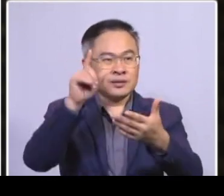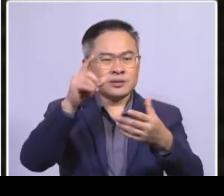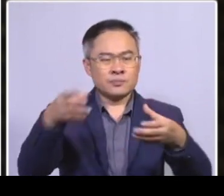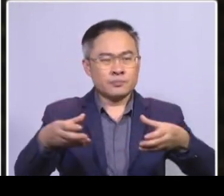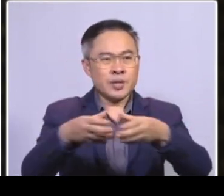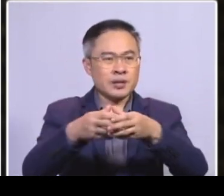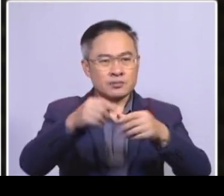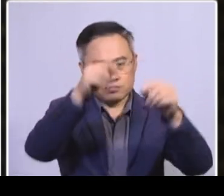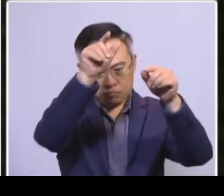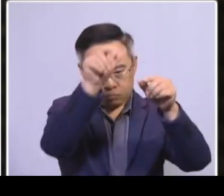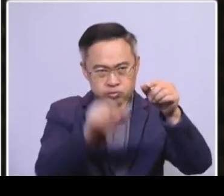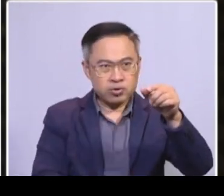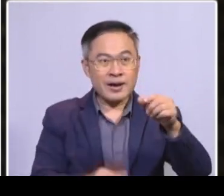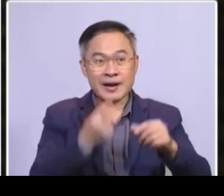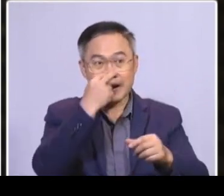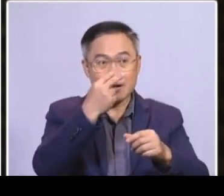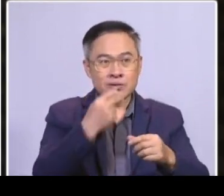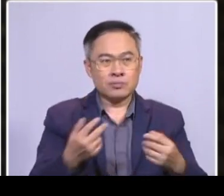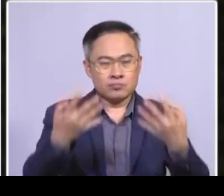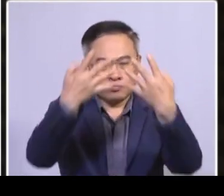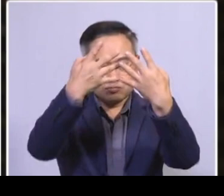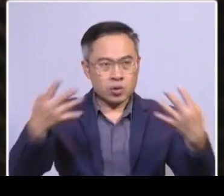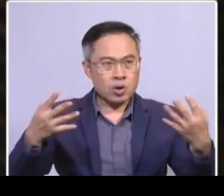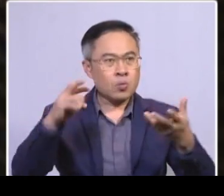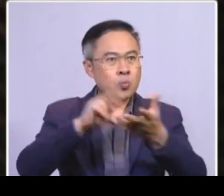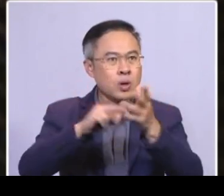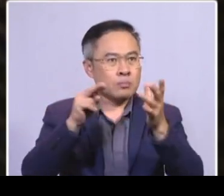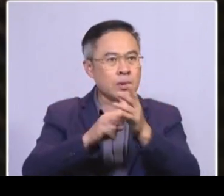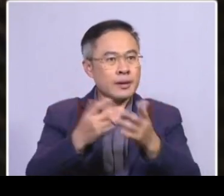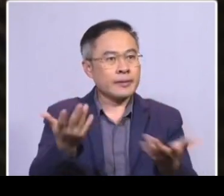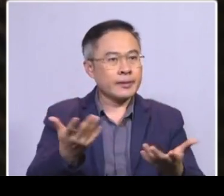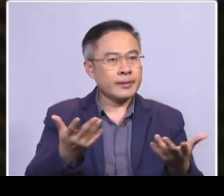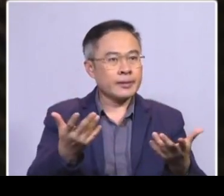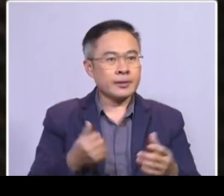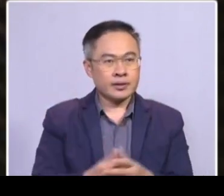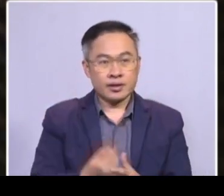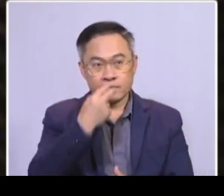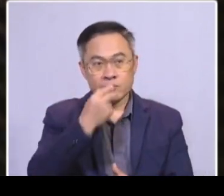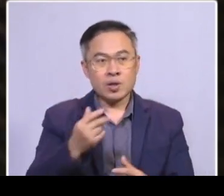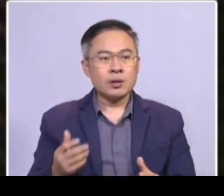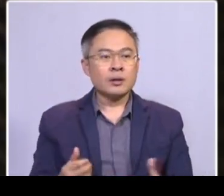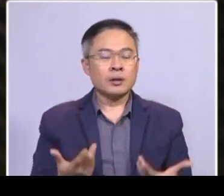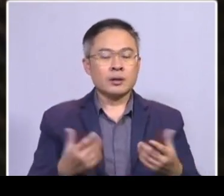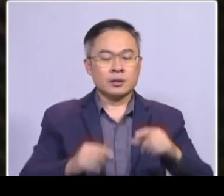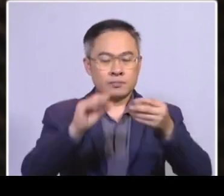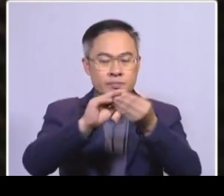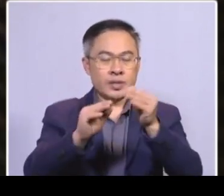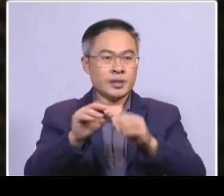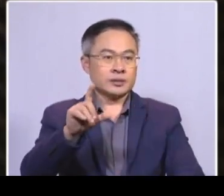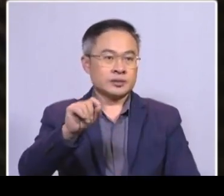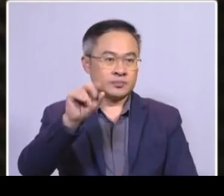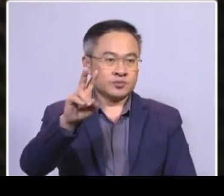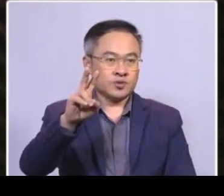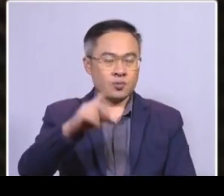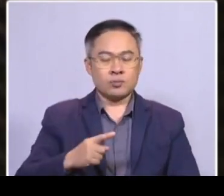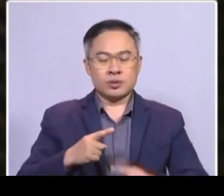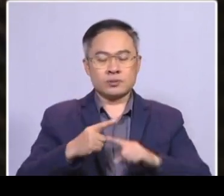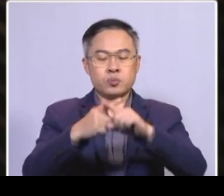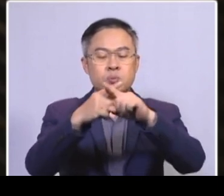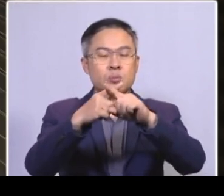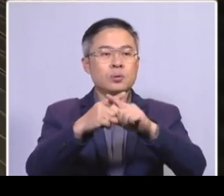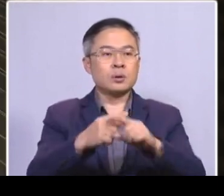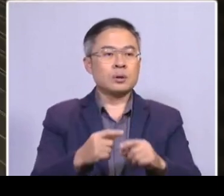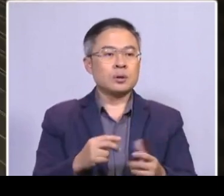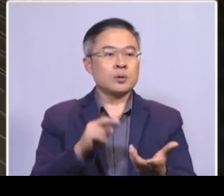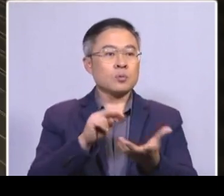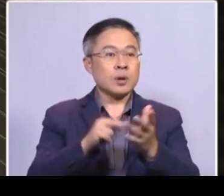ข้อความหาเสียงหรือเปล่านะฮะอันนี้ว่ากันไปนะฮะแต่มีข้อความระบุที่โพสต์บอกว่าชัดเจนเด่นชัดสะพานพระราม8แบบนี้เนี่ยข้อความ